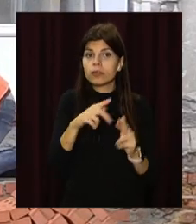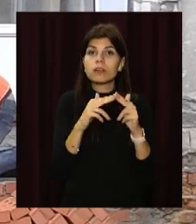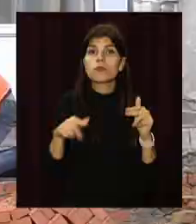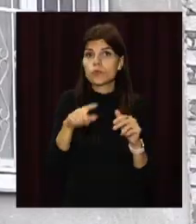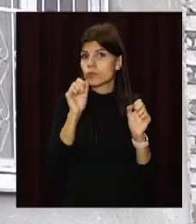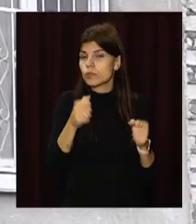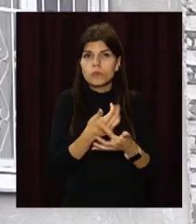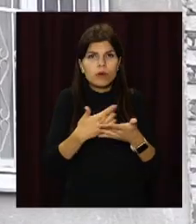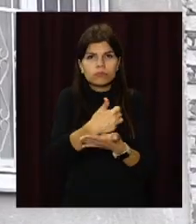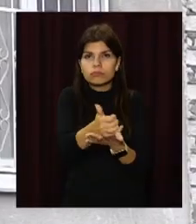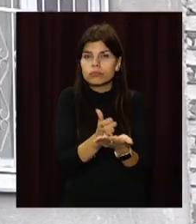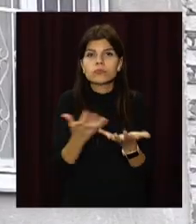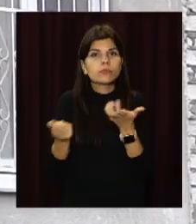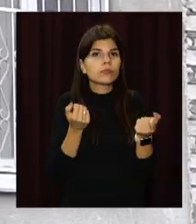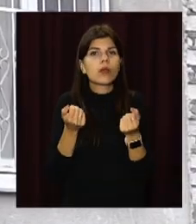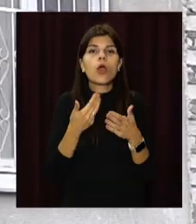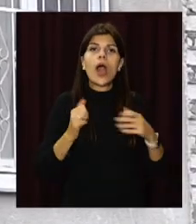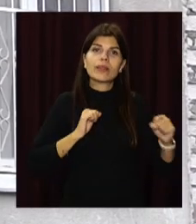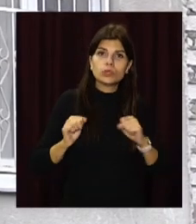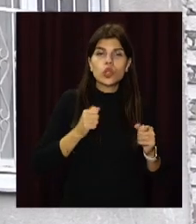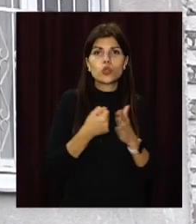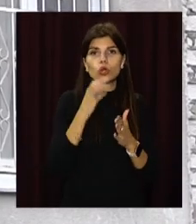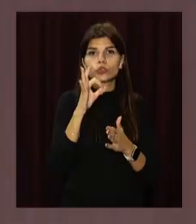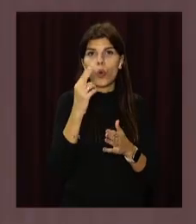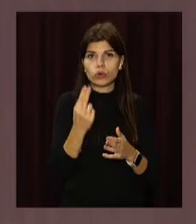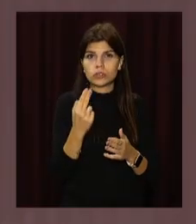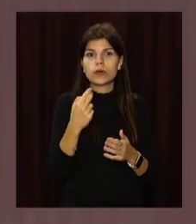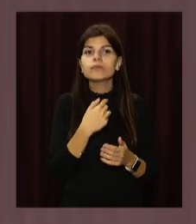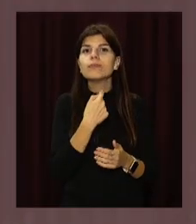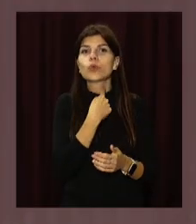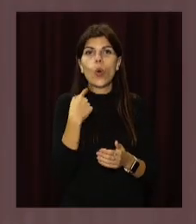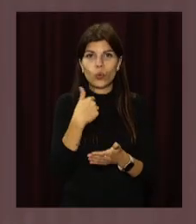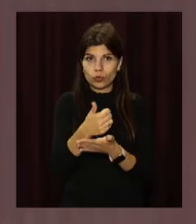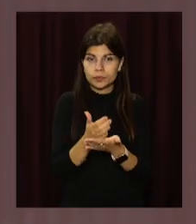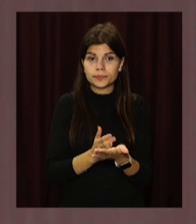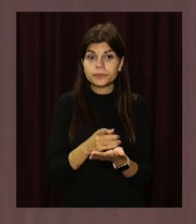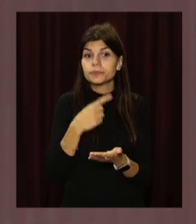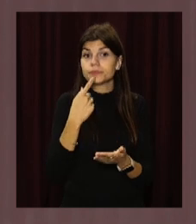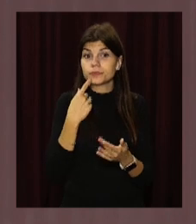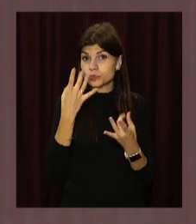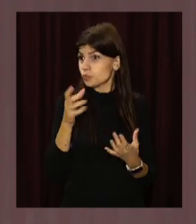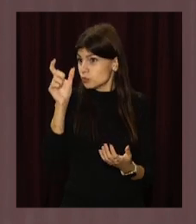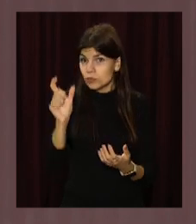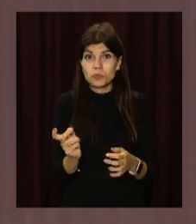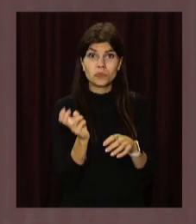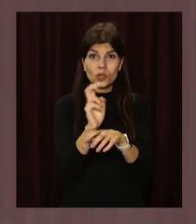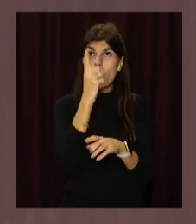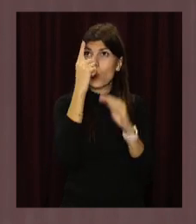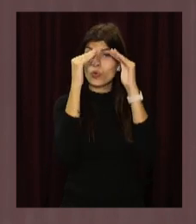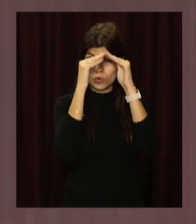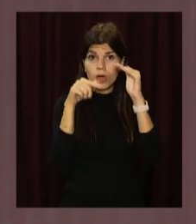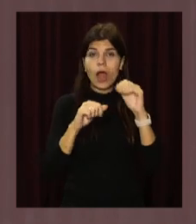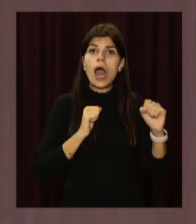до 300 послуг – від адміністративних до соціальних. Мешканець міста Дніпра прийде в одну будівлю і зможе отримати